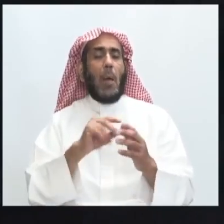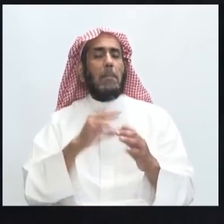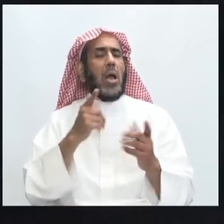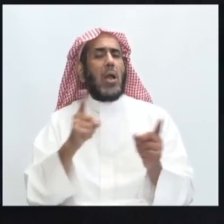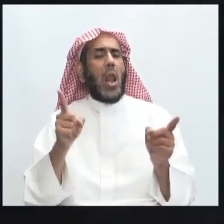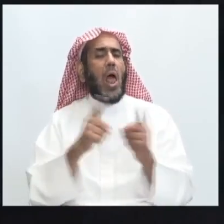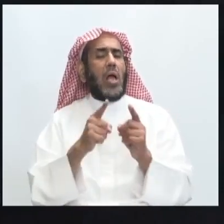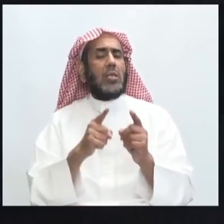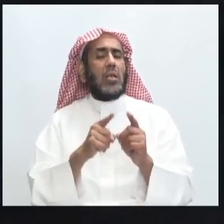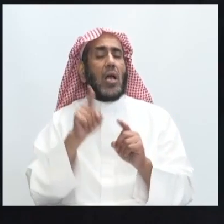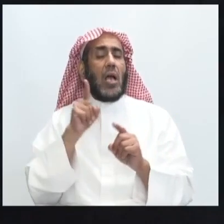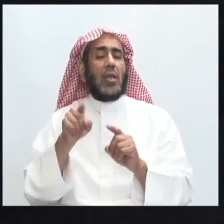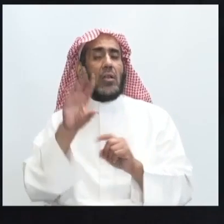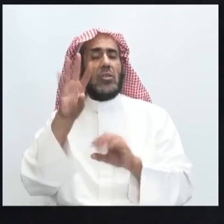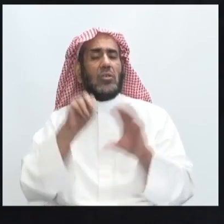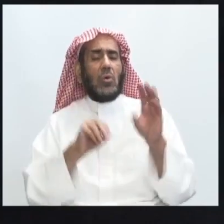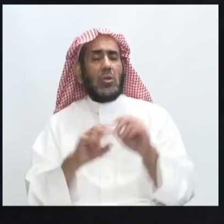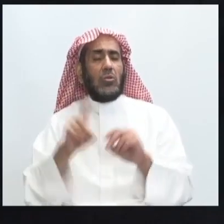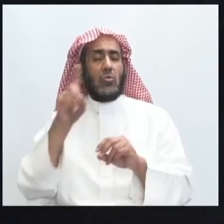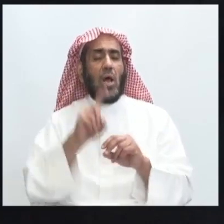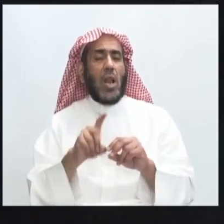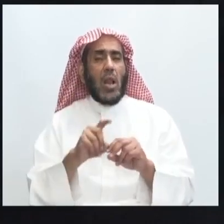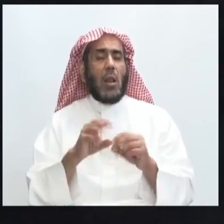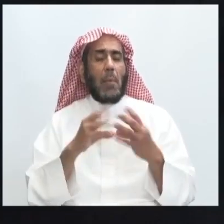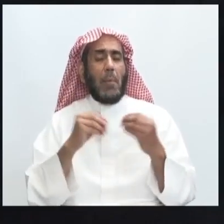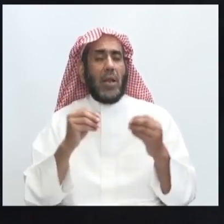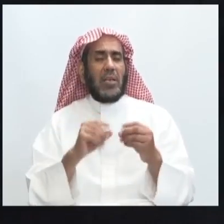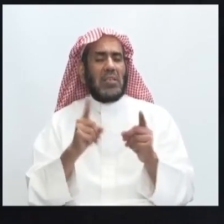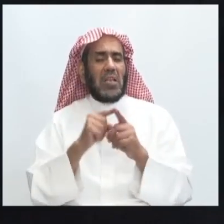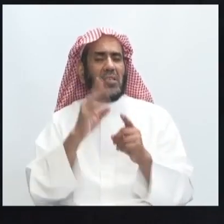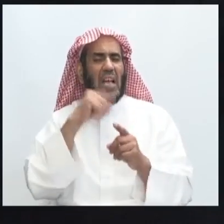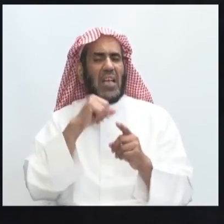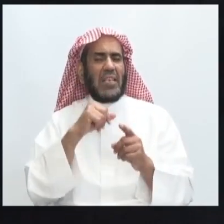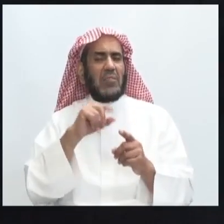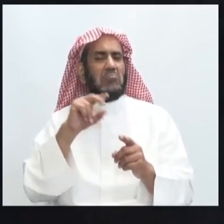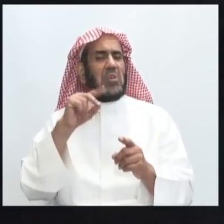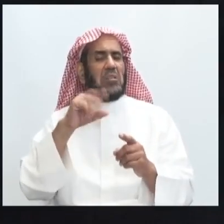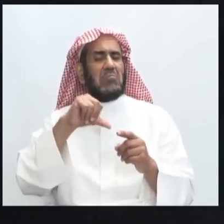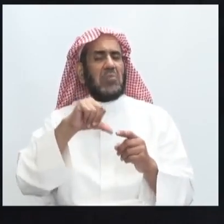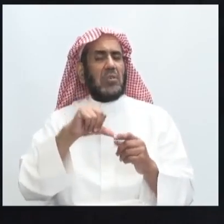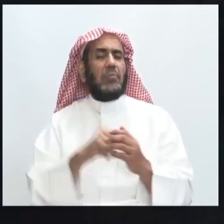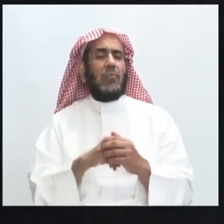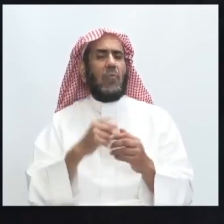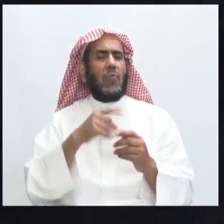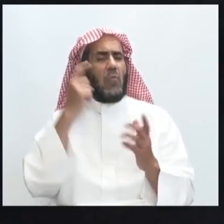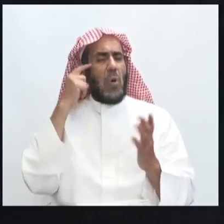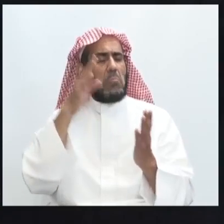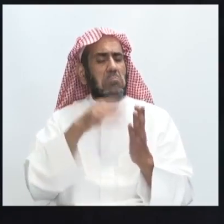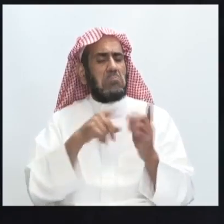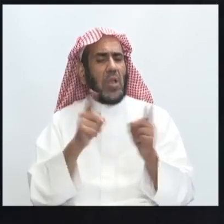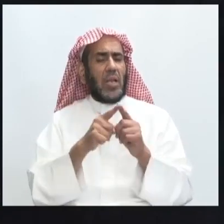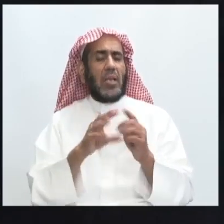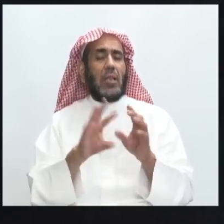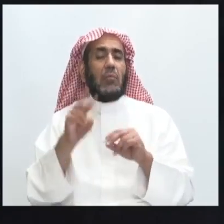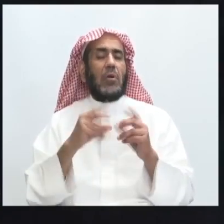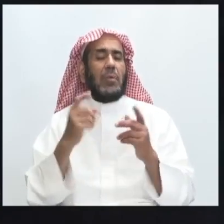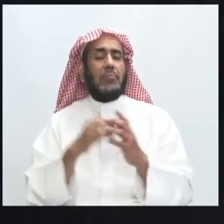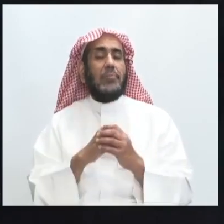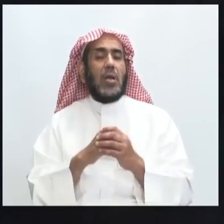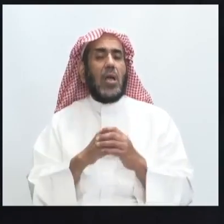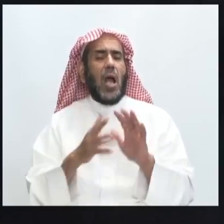ما اللخص لك هذه القصه وكان هنا السؤال بمعنى ان الترخيص غير جيد بمعنى الترخيص فهم هذا السؤال بهذه الطريقه